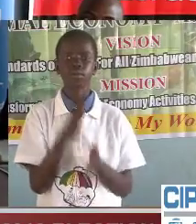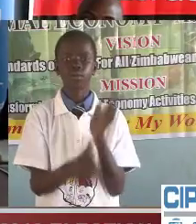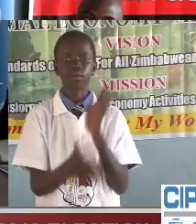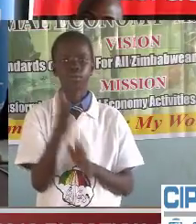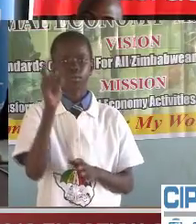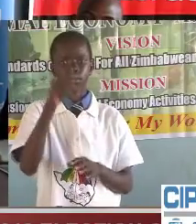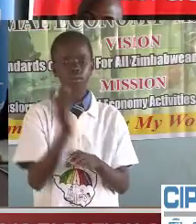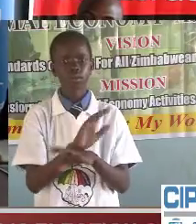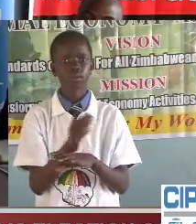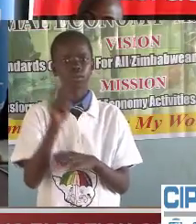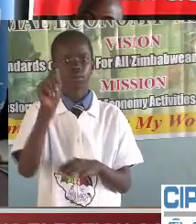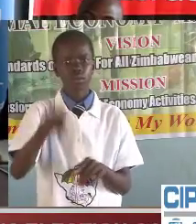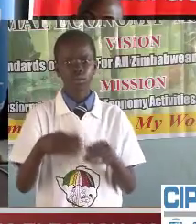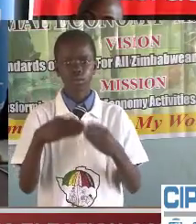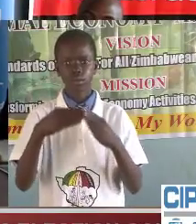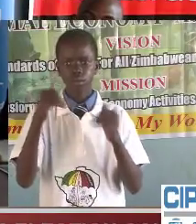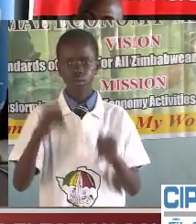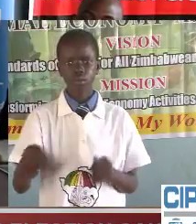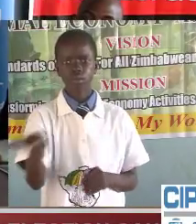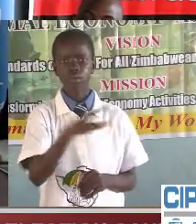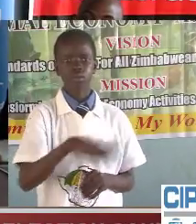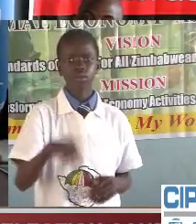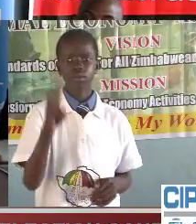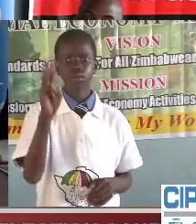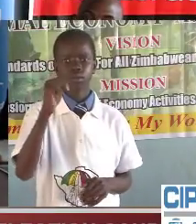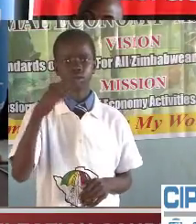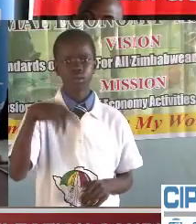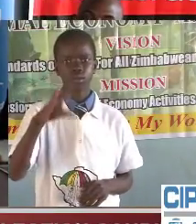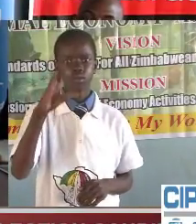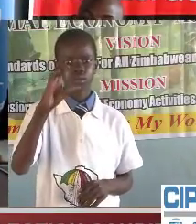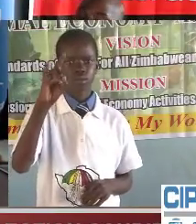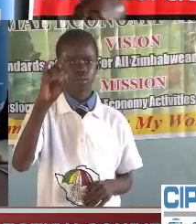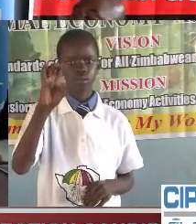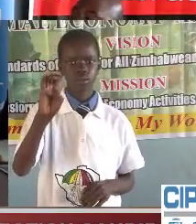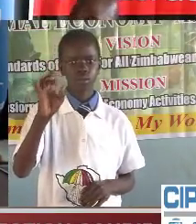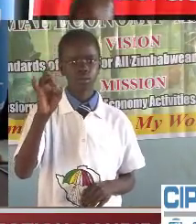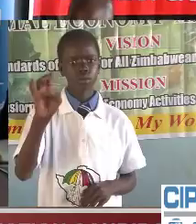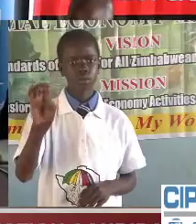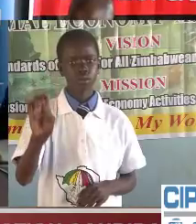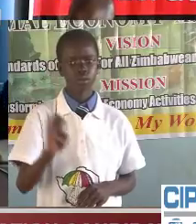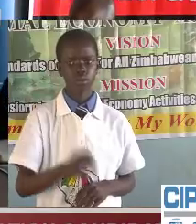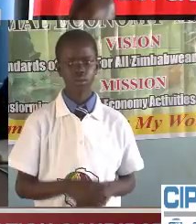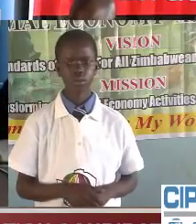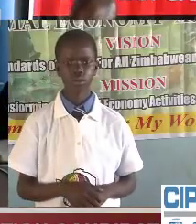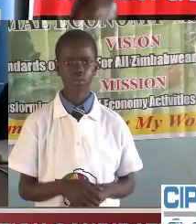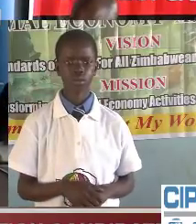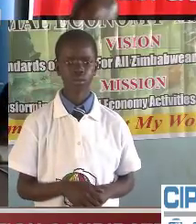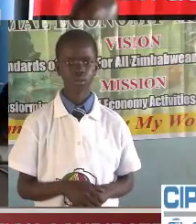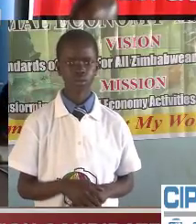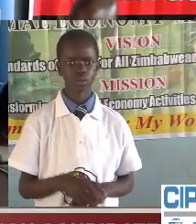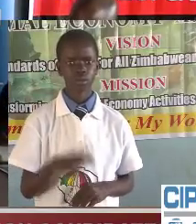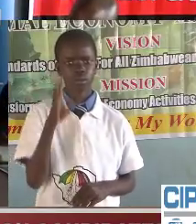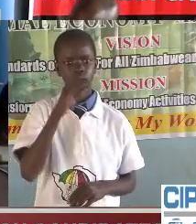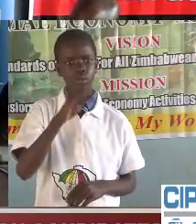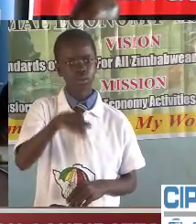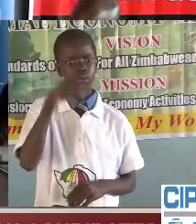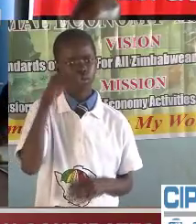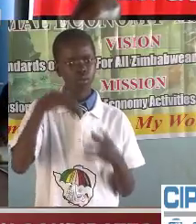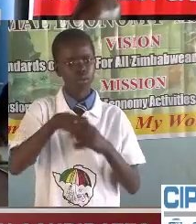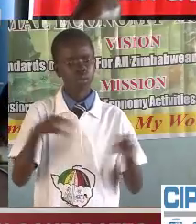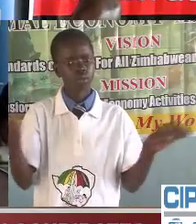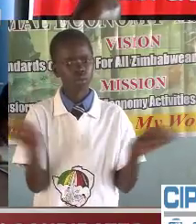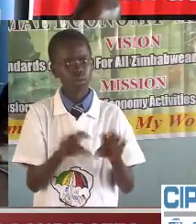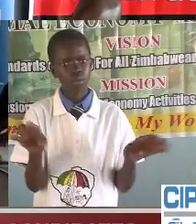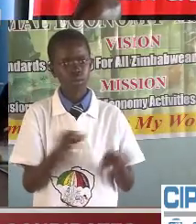vanogara kwaMucheke vanotengesa matomatisi nehuni. Ndo pane nyaya yemvura. Pane nyaya Zimbabwe is open for